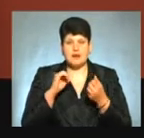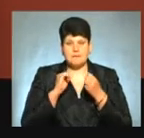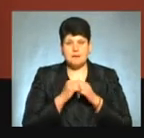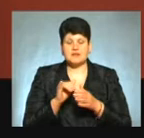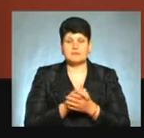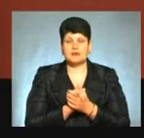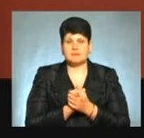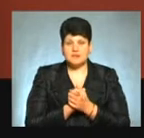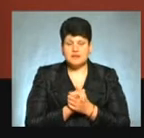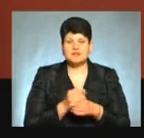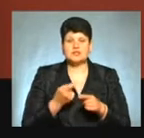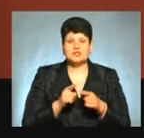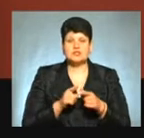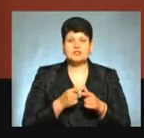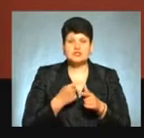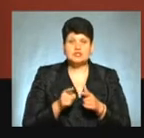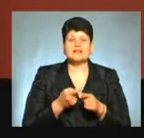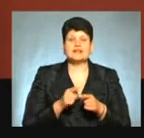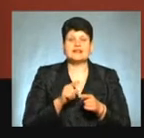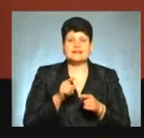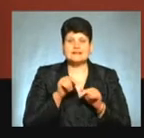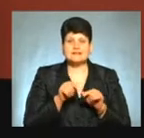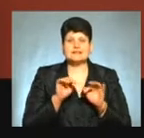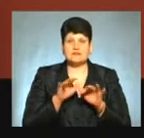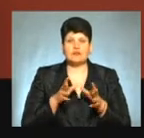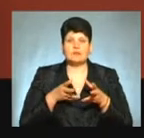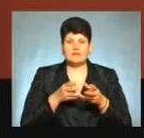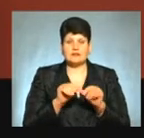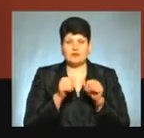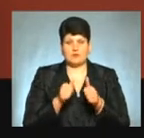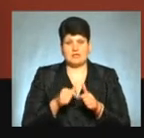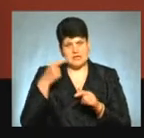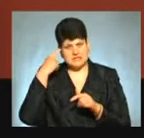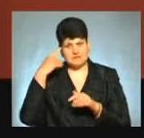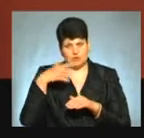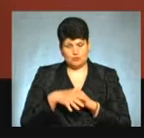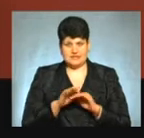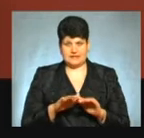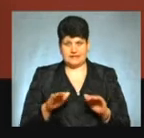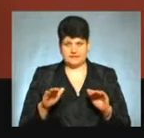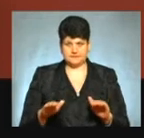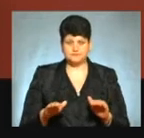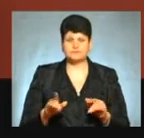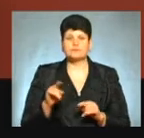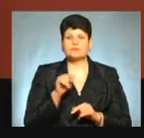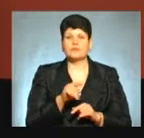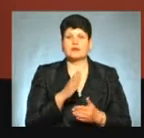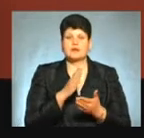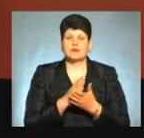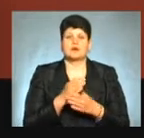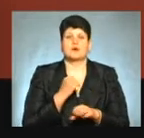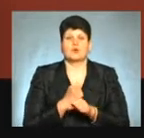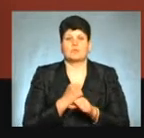примирення. Отже, чи такі заходи впливають на формування свідомості, зокрема дитячої? Бо здавалося б, що тут є